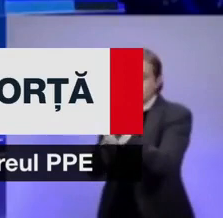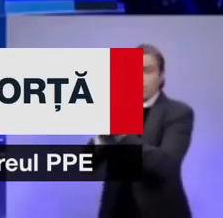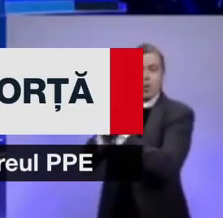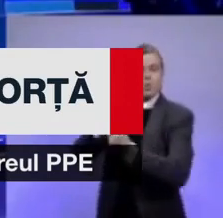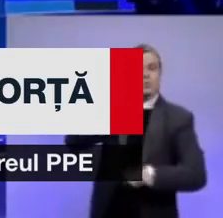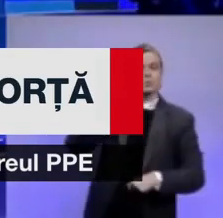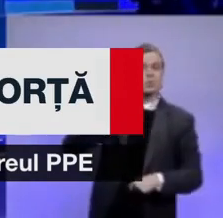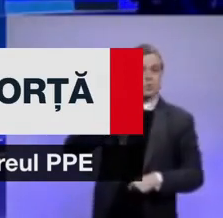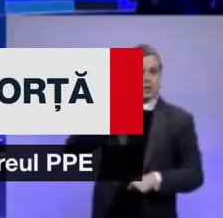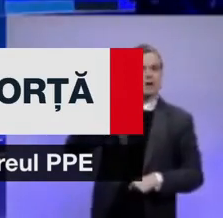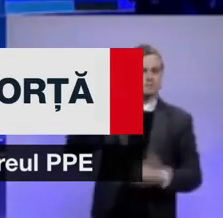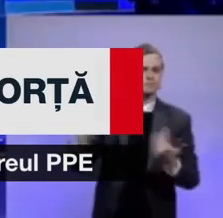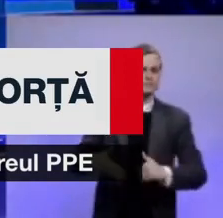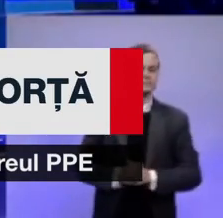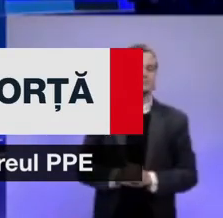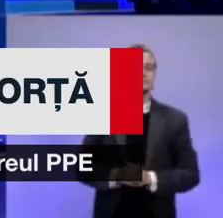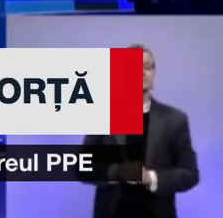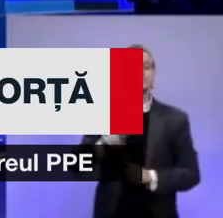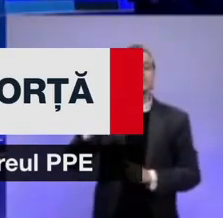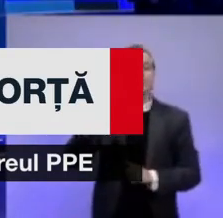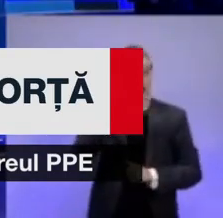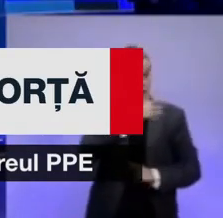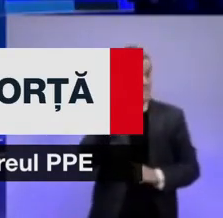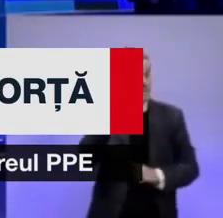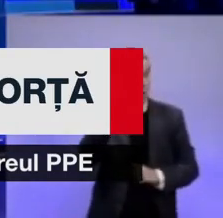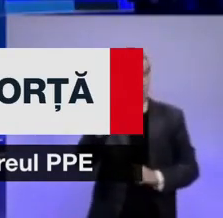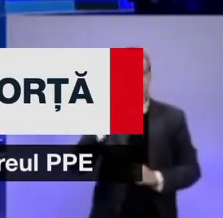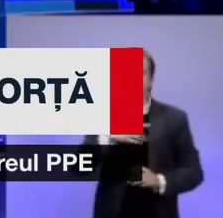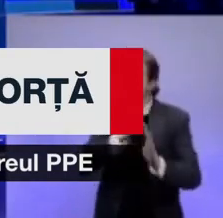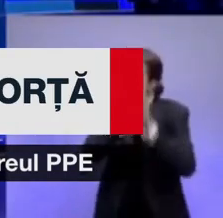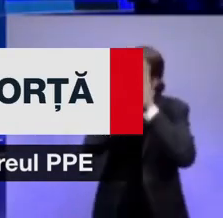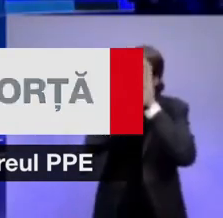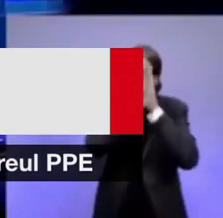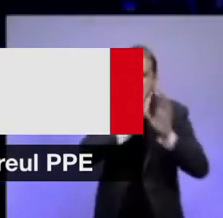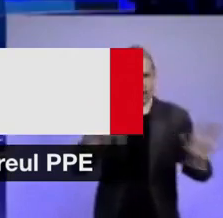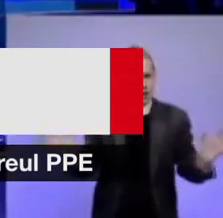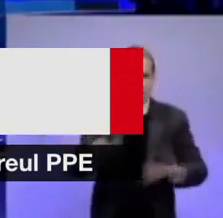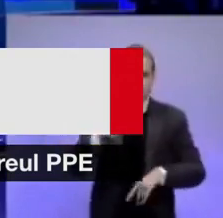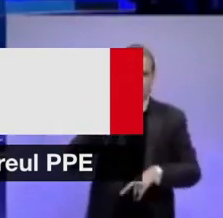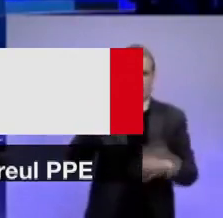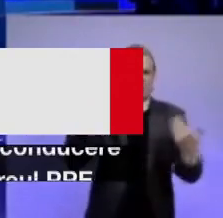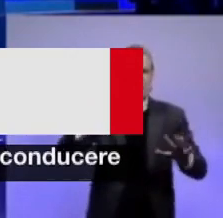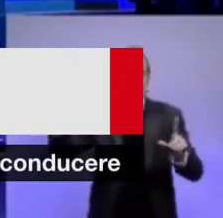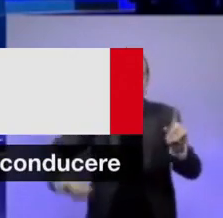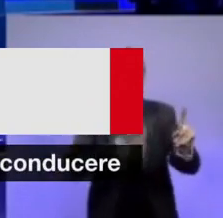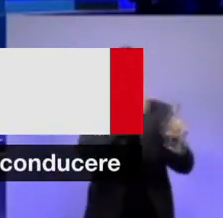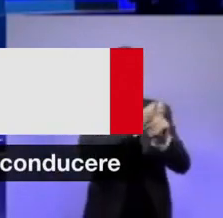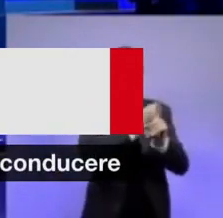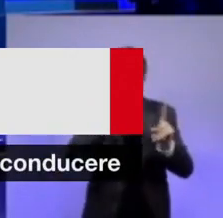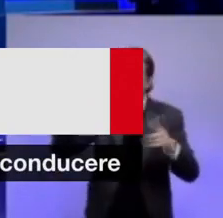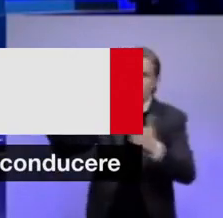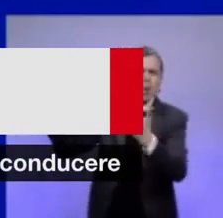sprijin politic care rămâne crucial în acest context. Nu trebuie să uităm că Republica Moldova a fost